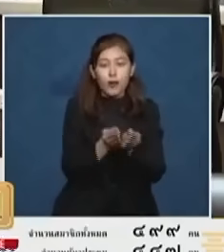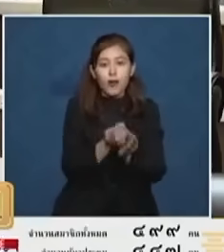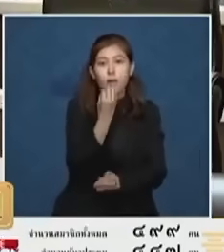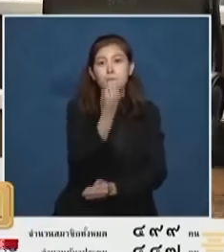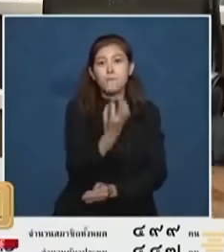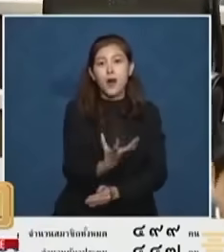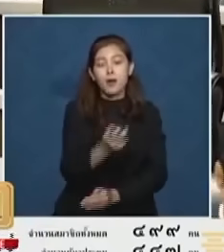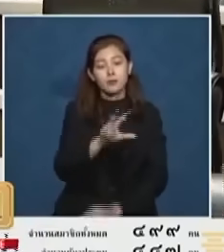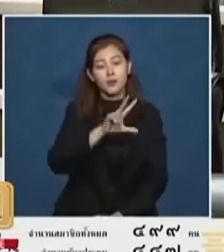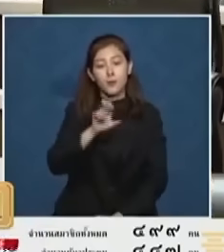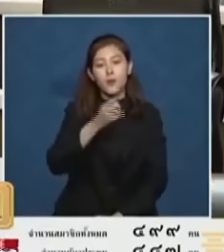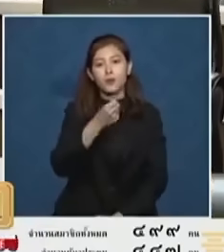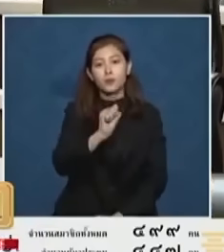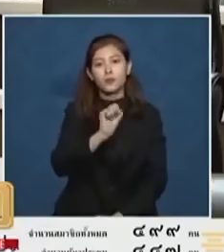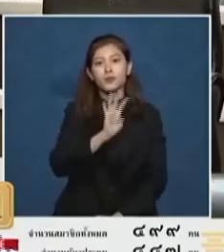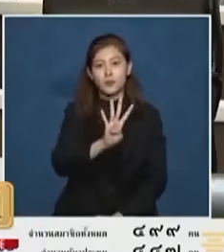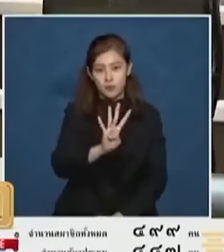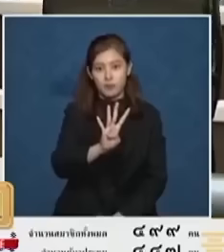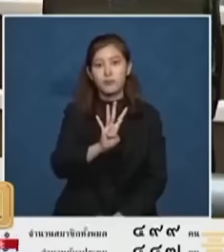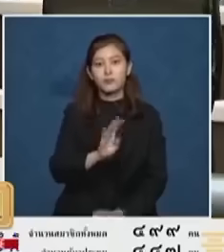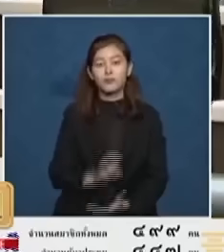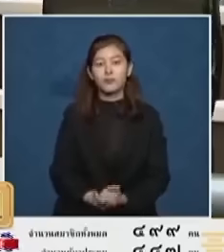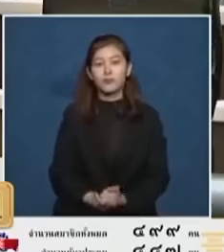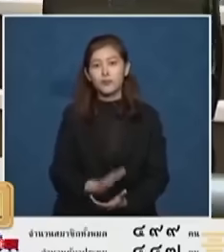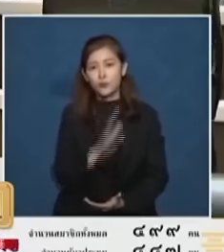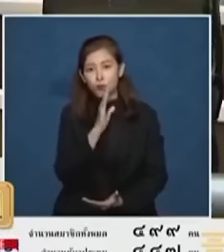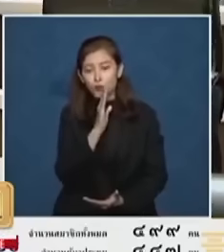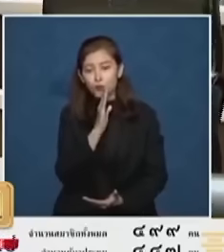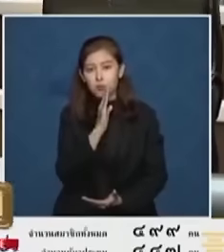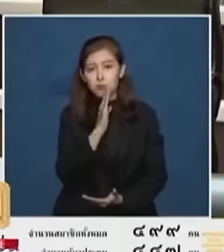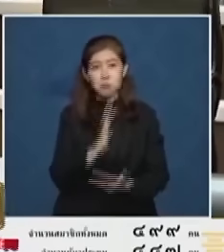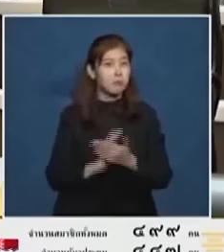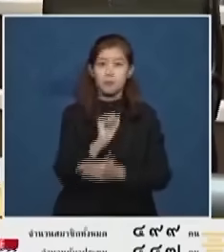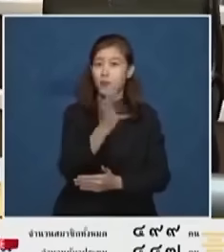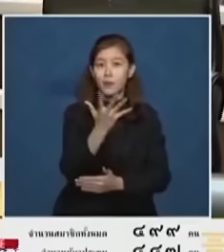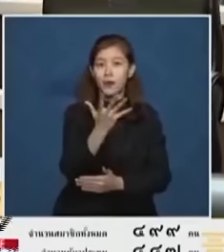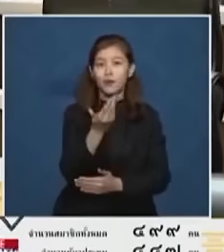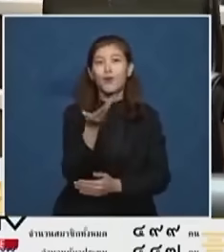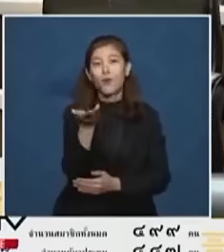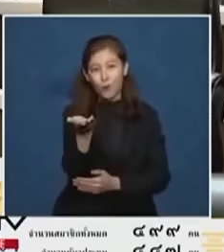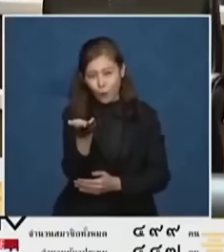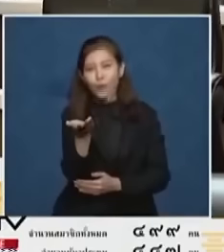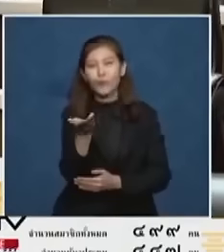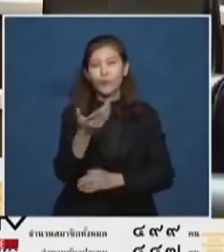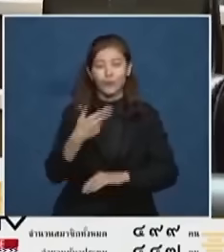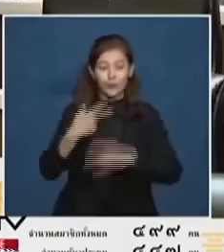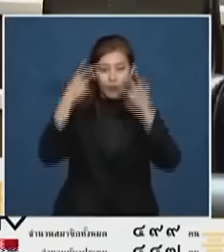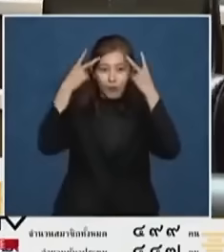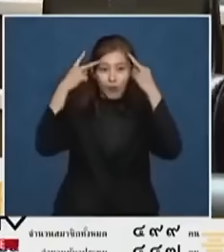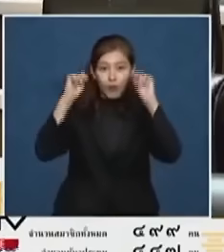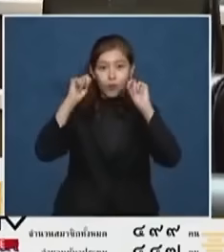สุดนะครับเราก็พบว่ากรณีผู้ไปรักษาตัวนอก